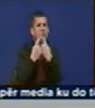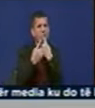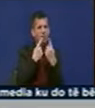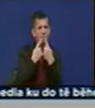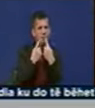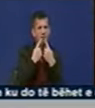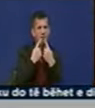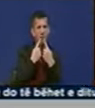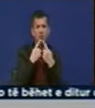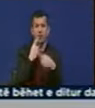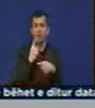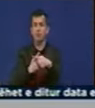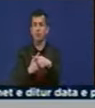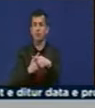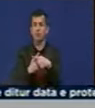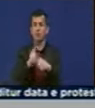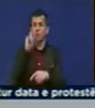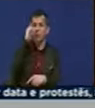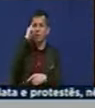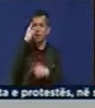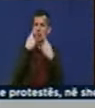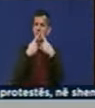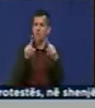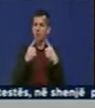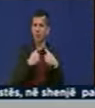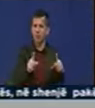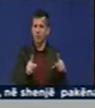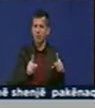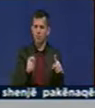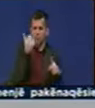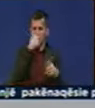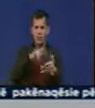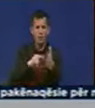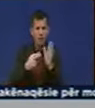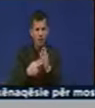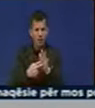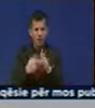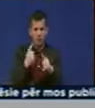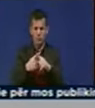ndarë mes nesh mendime të vëra për politikën dhe për